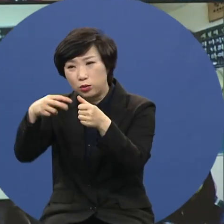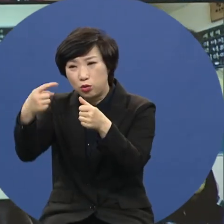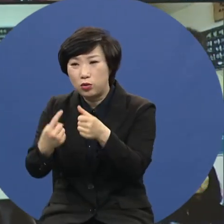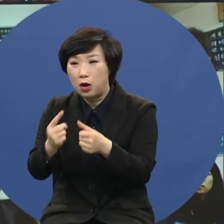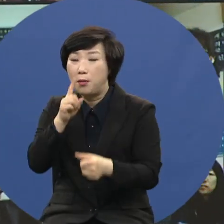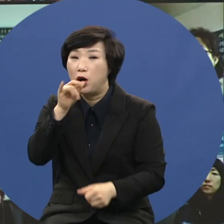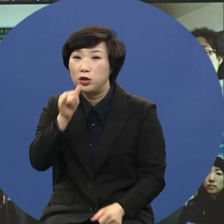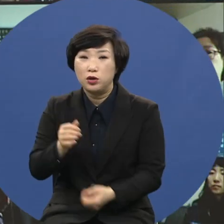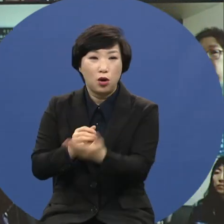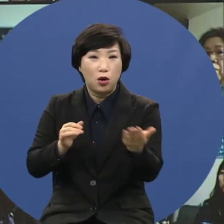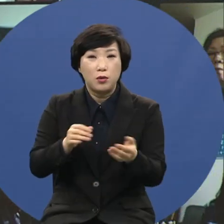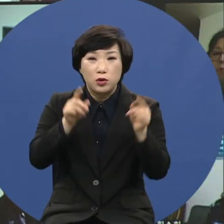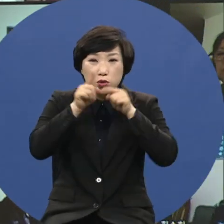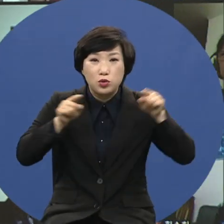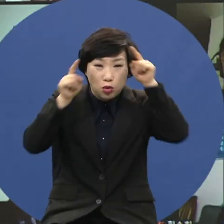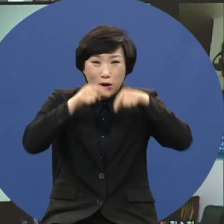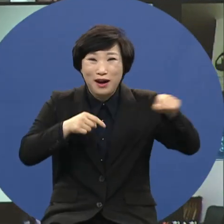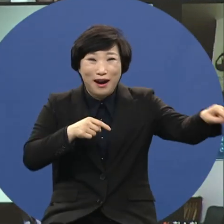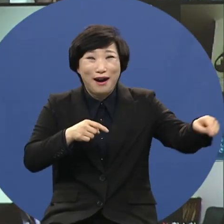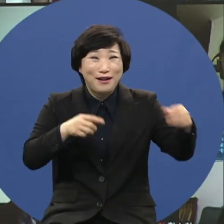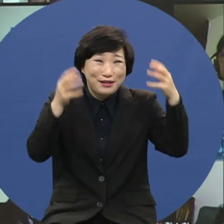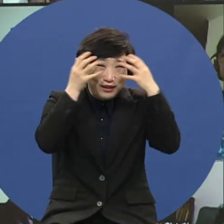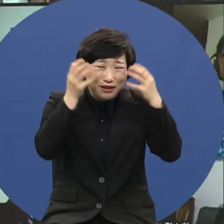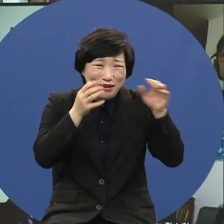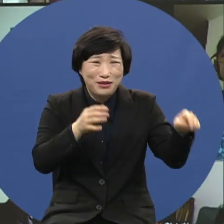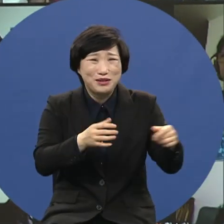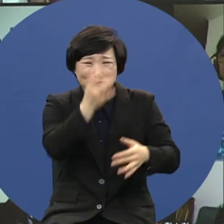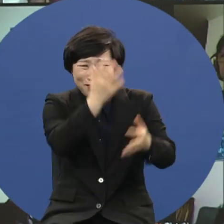지옥이 그 정도라고 생각할 때 여러분 생각 한번 해봐.